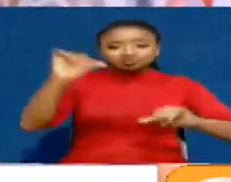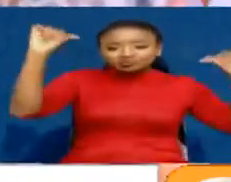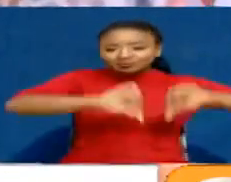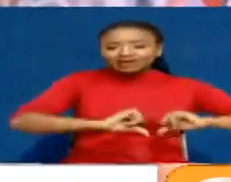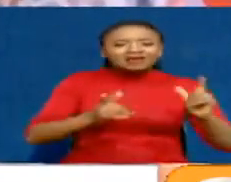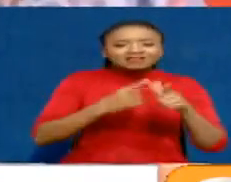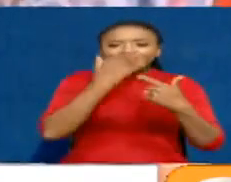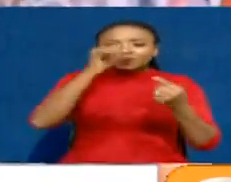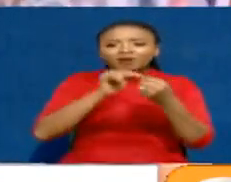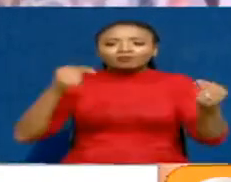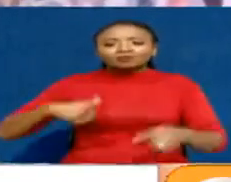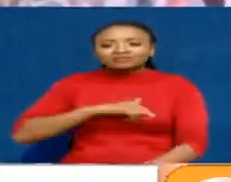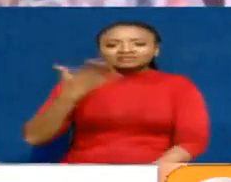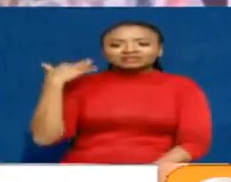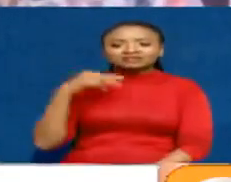kwa referendum.